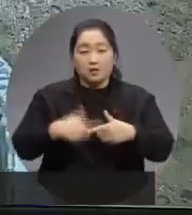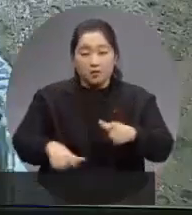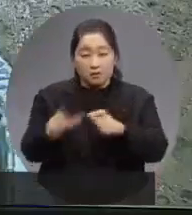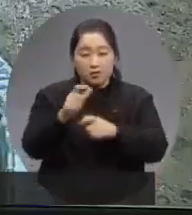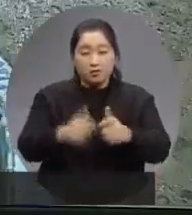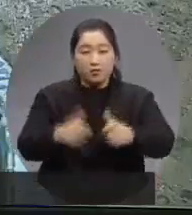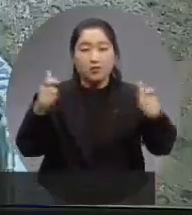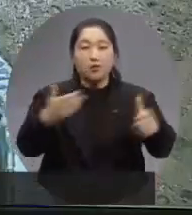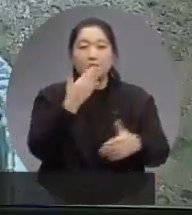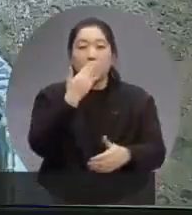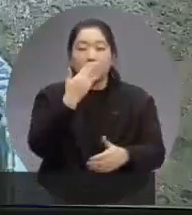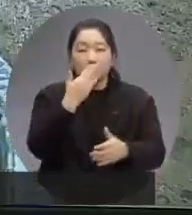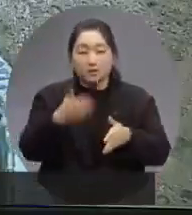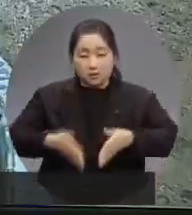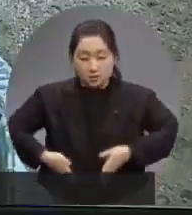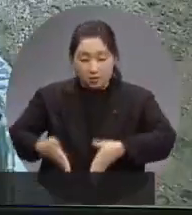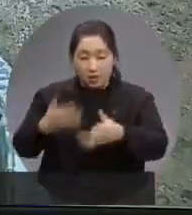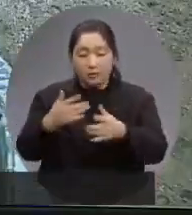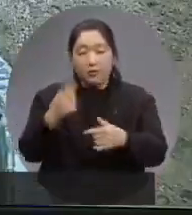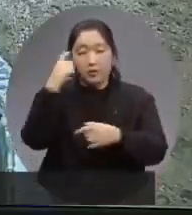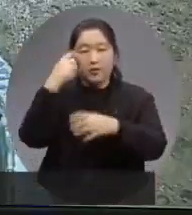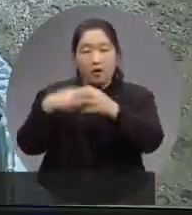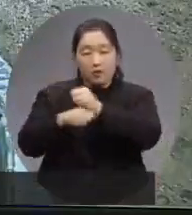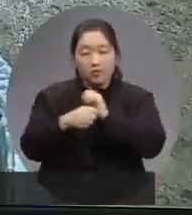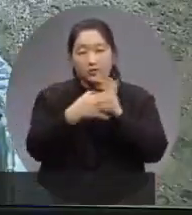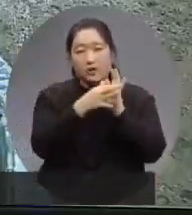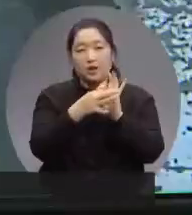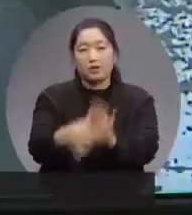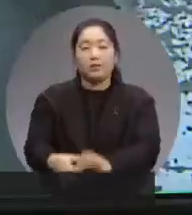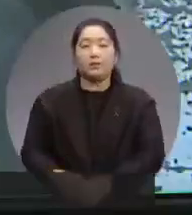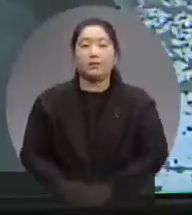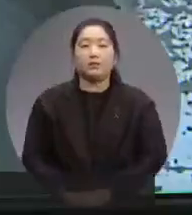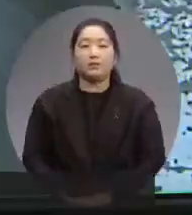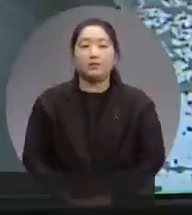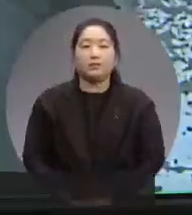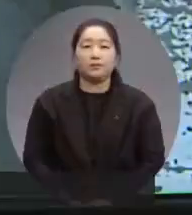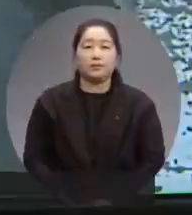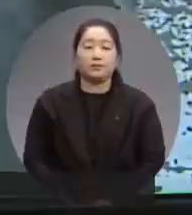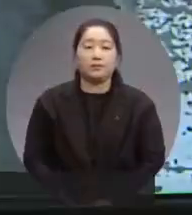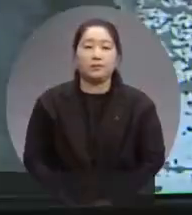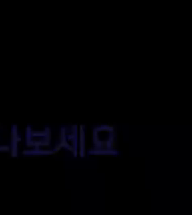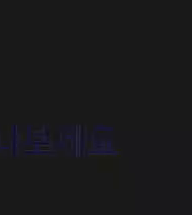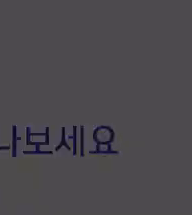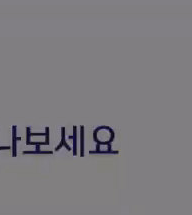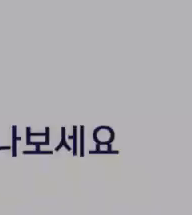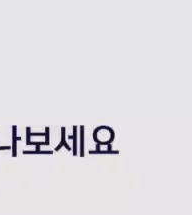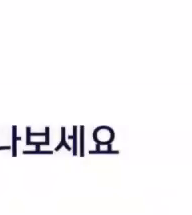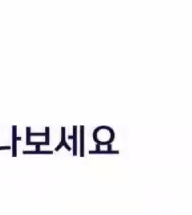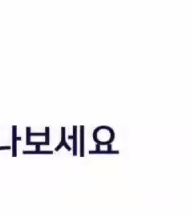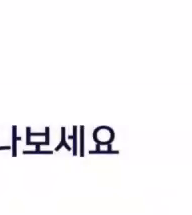먹이의 생태통로 확보를 위한 연구를 이어나갈 계획입니다 MBC 뉴스 이채연입니다